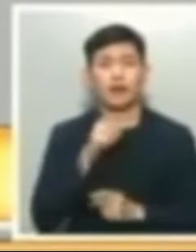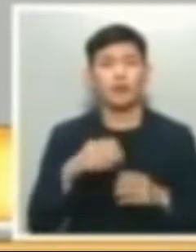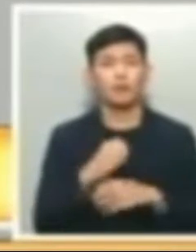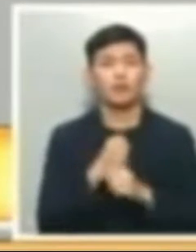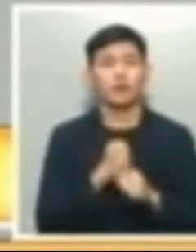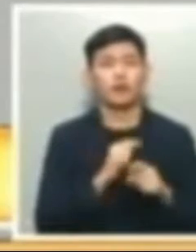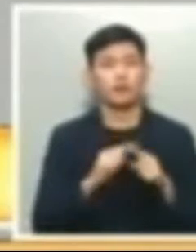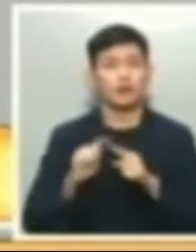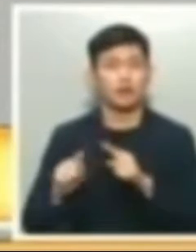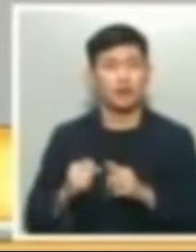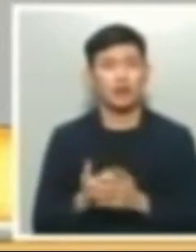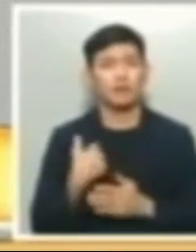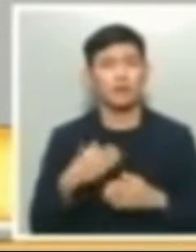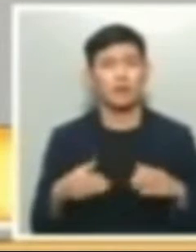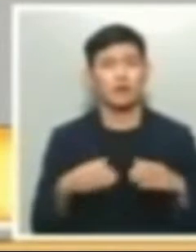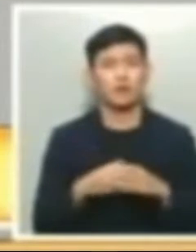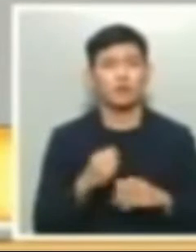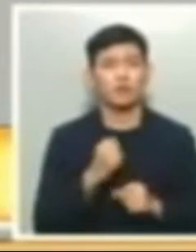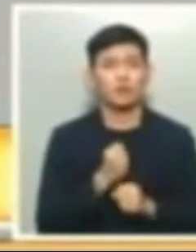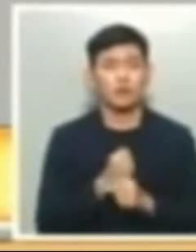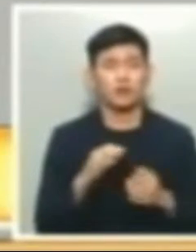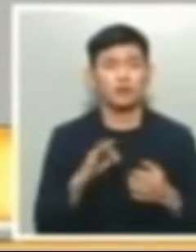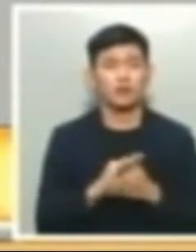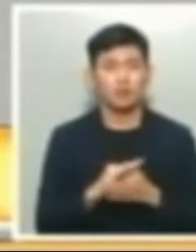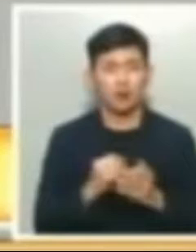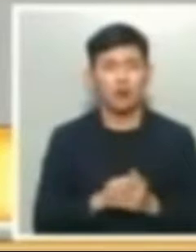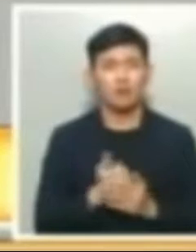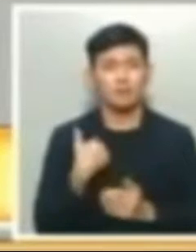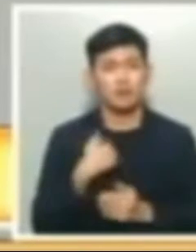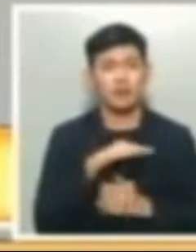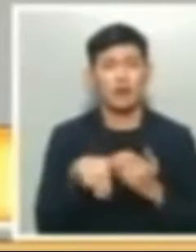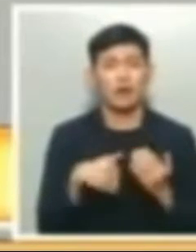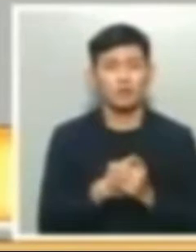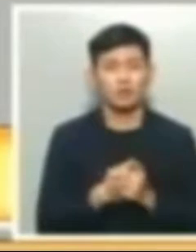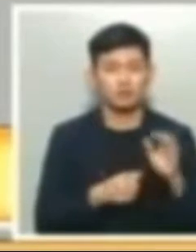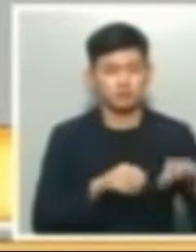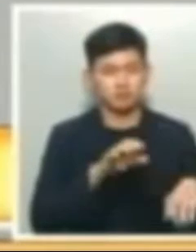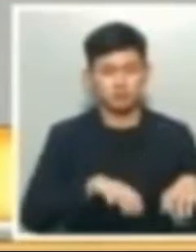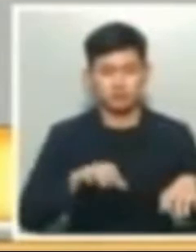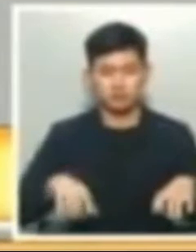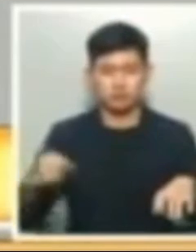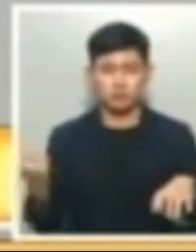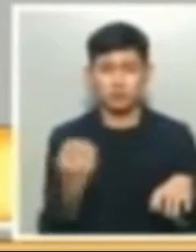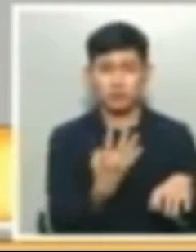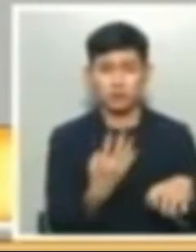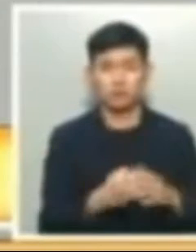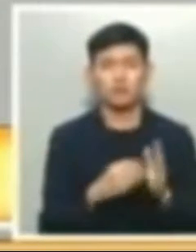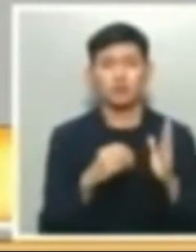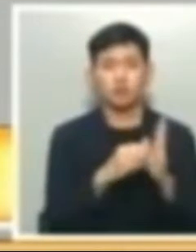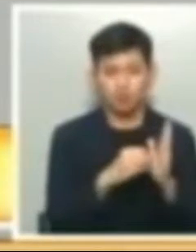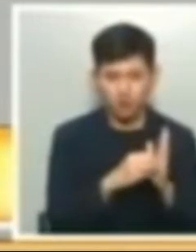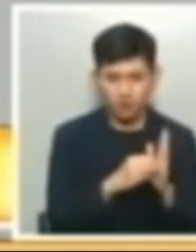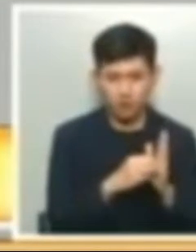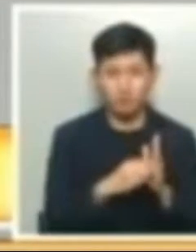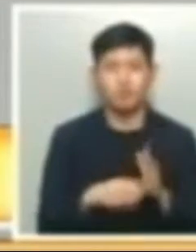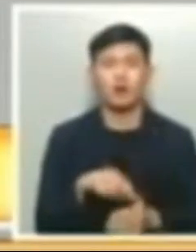โดยองค์กรที่เกี่ยวข้องกับการขยายสัมปทานมีทั้งหมด4องค์กร1กรุงเทพมหานคร